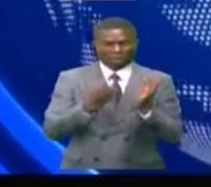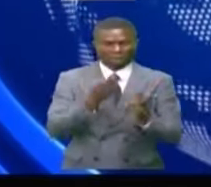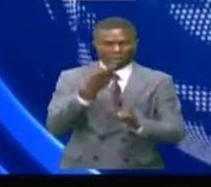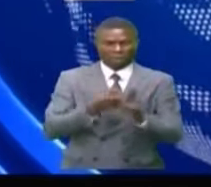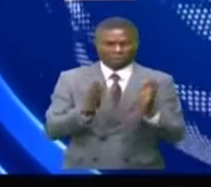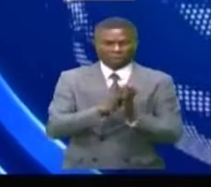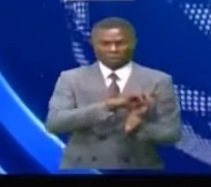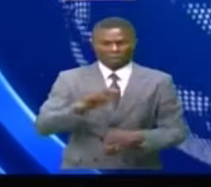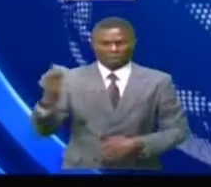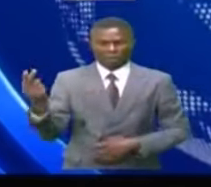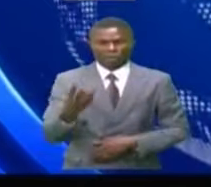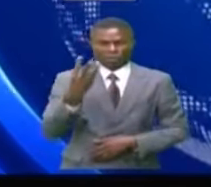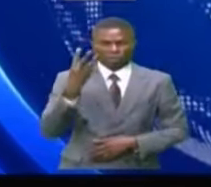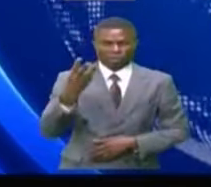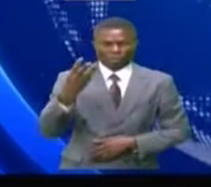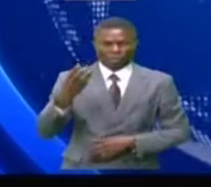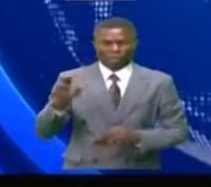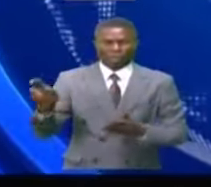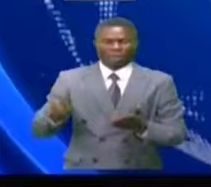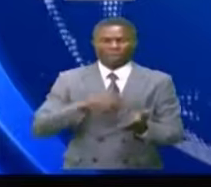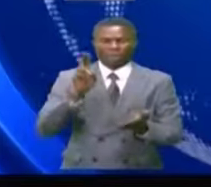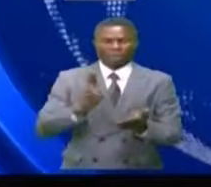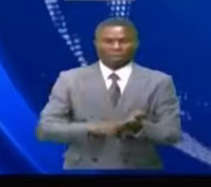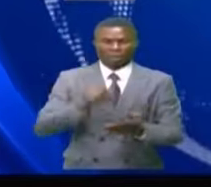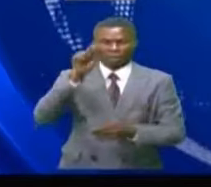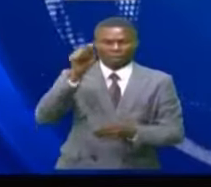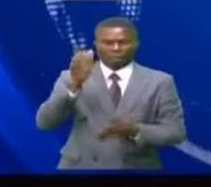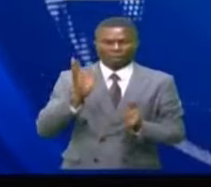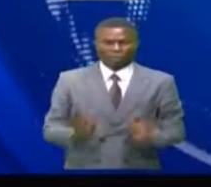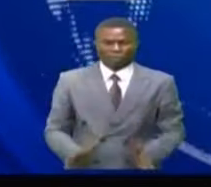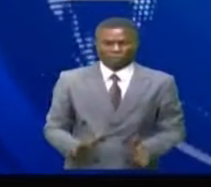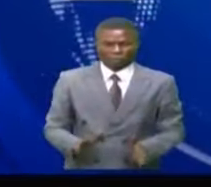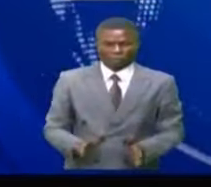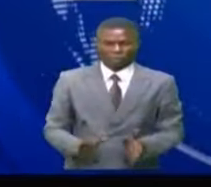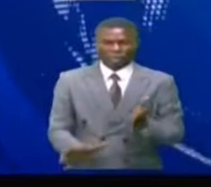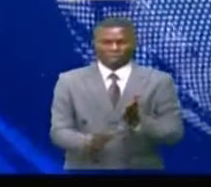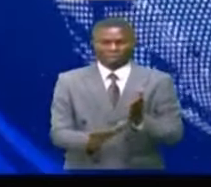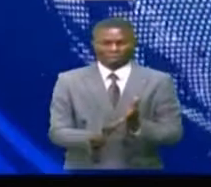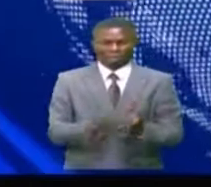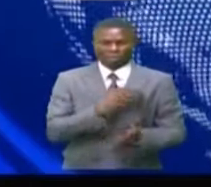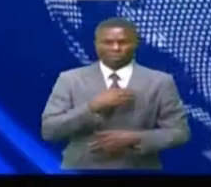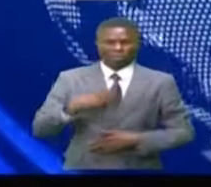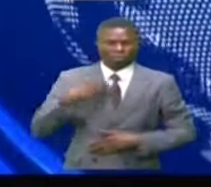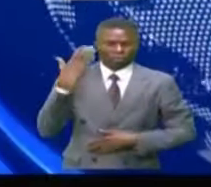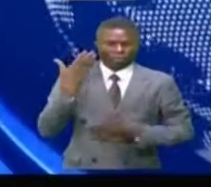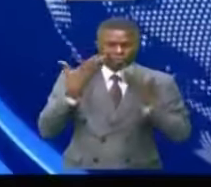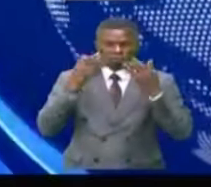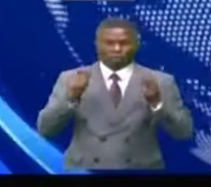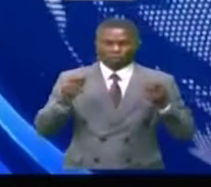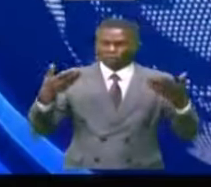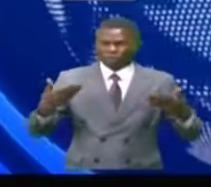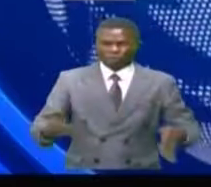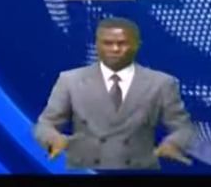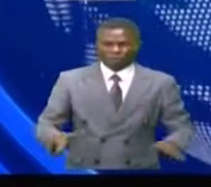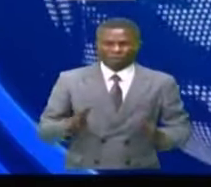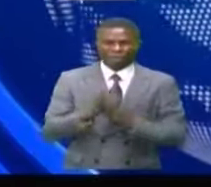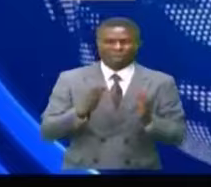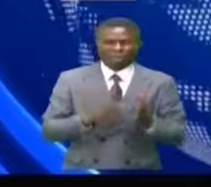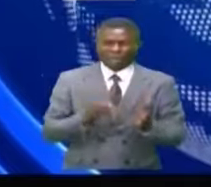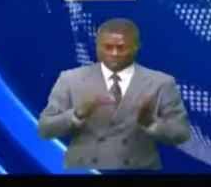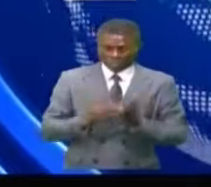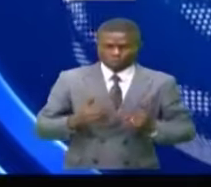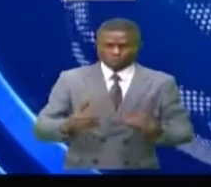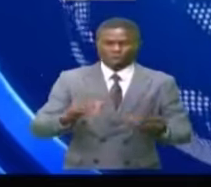17 octobre 2023, le greffier divisionnaire ad interim. Madame, messieurs, ce journal est terminé. Un journal